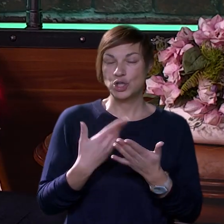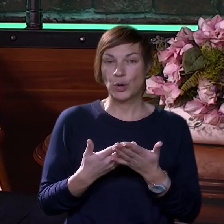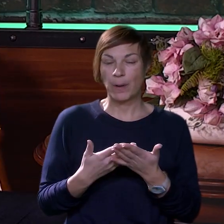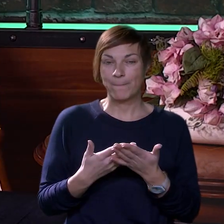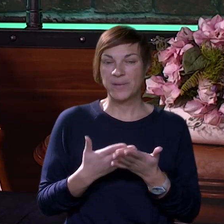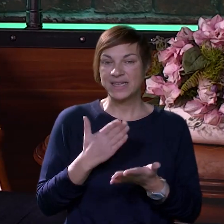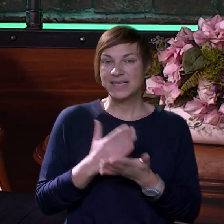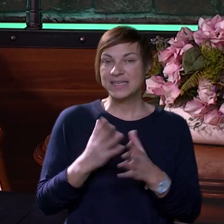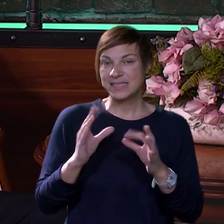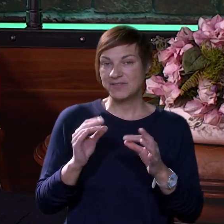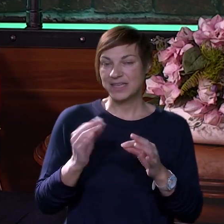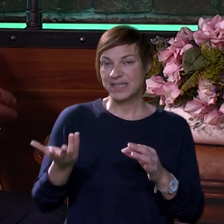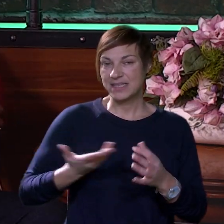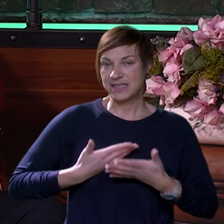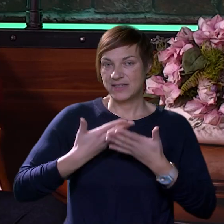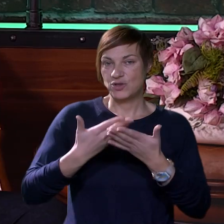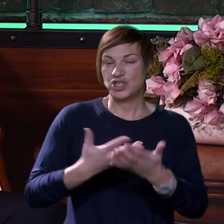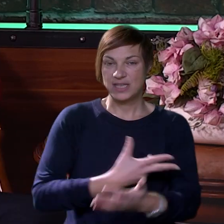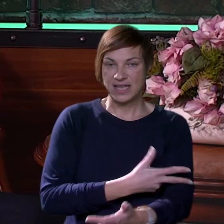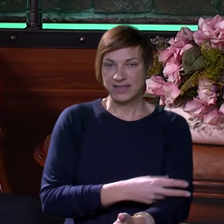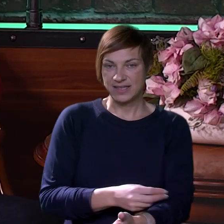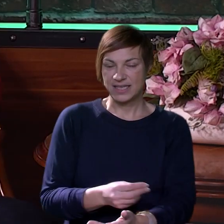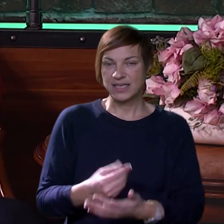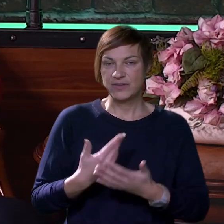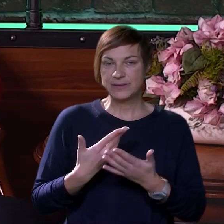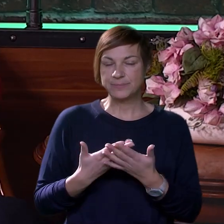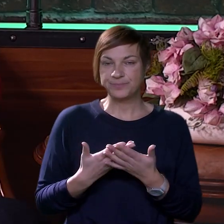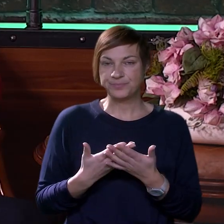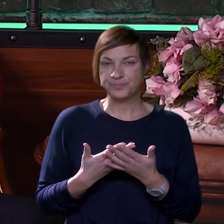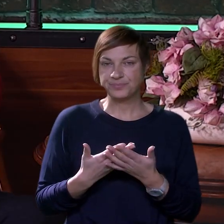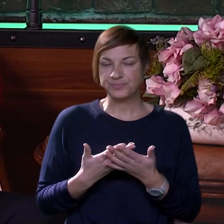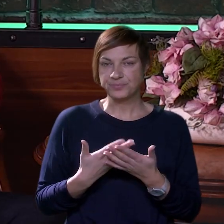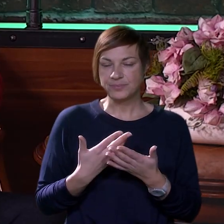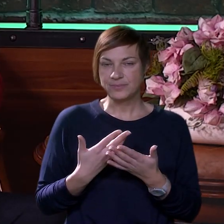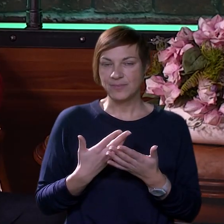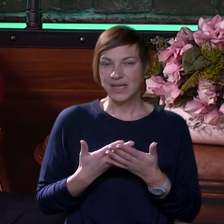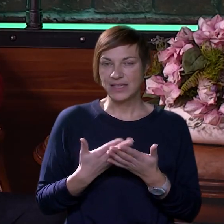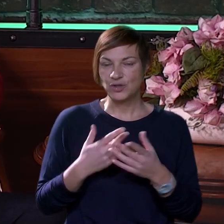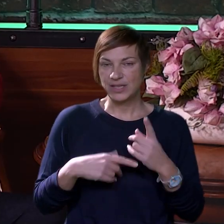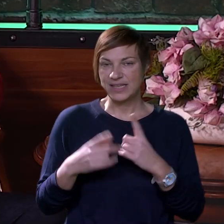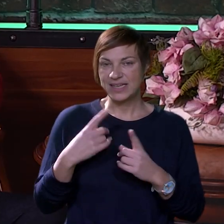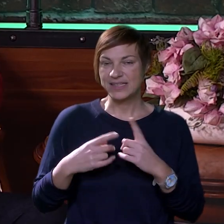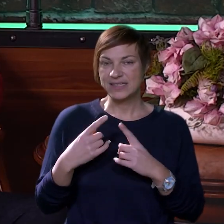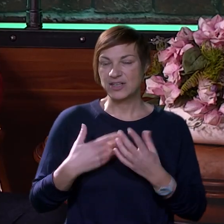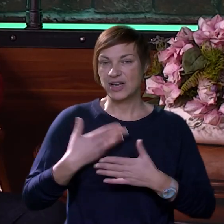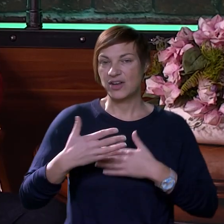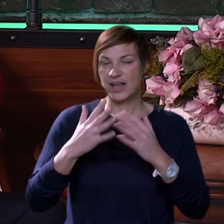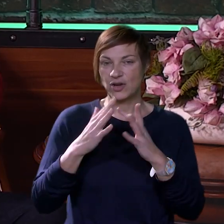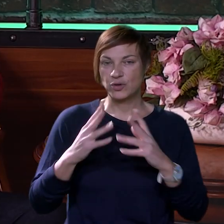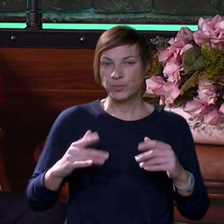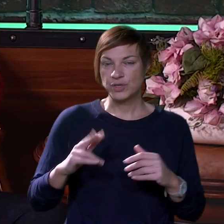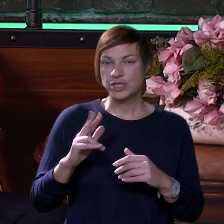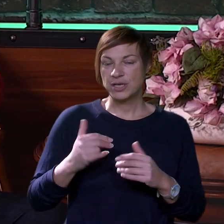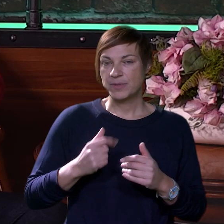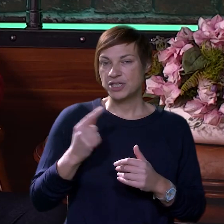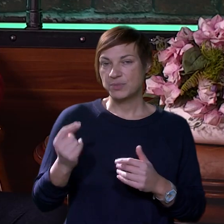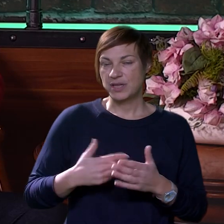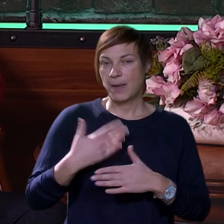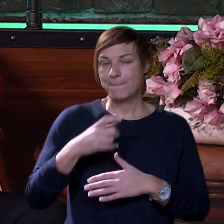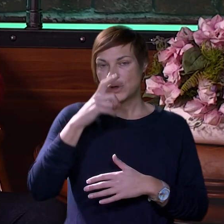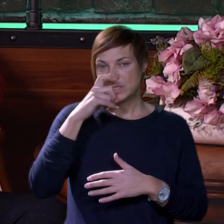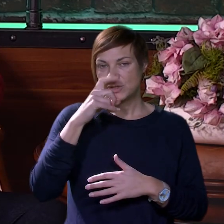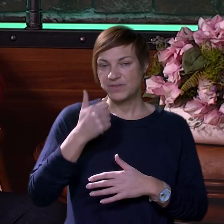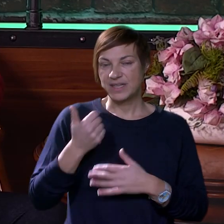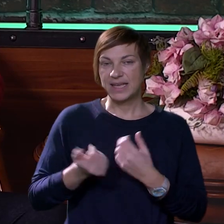zamisliti, znači svaki 10 dođe dati krv. Tako da je to tradicionalna akcija nakon Božića. Imat ćemo znači, dan poslije